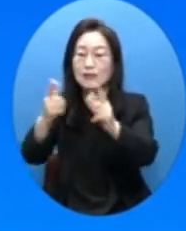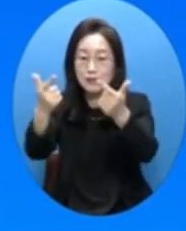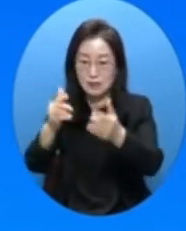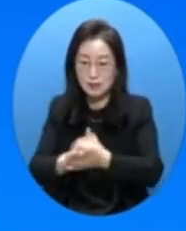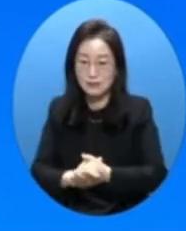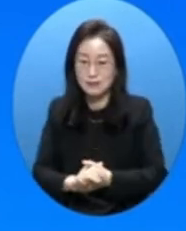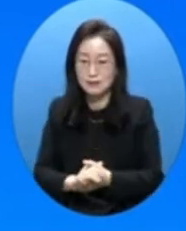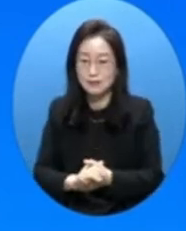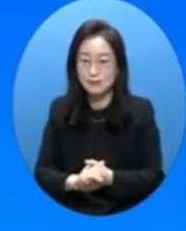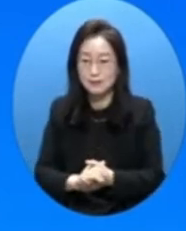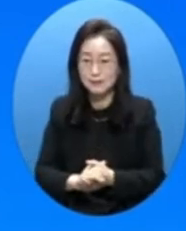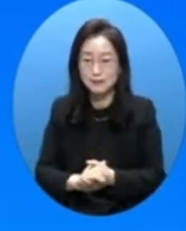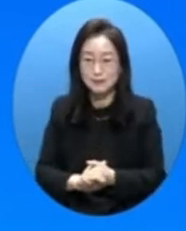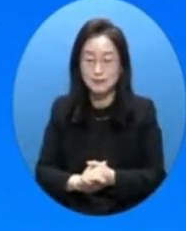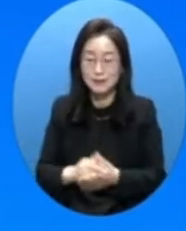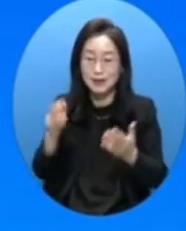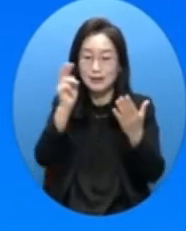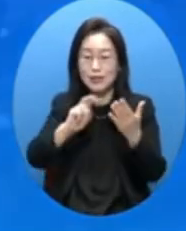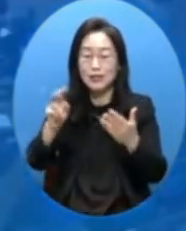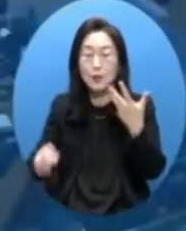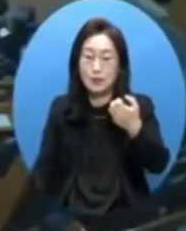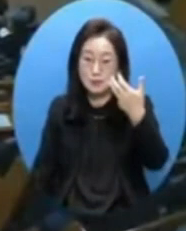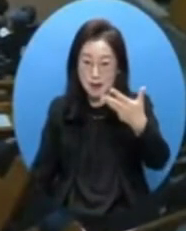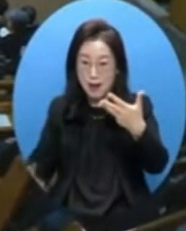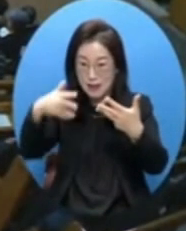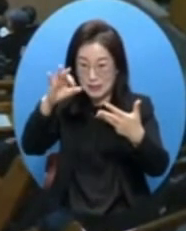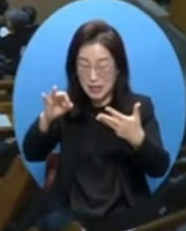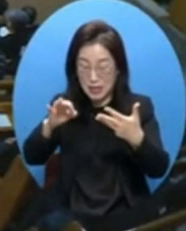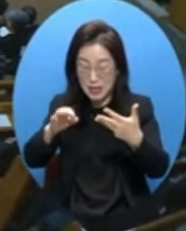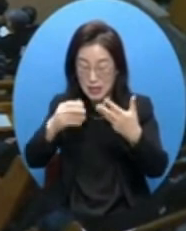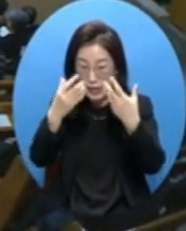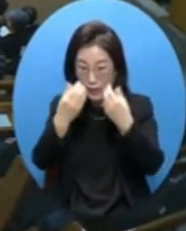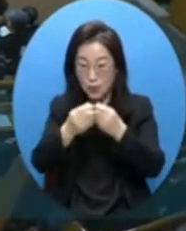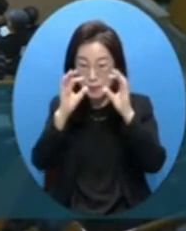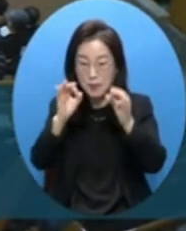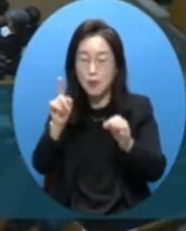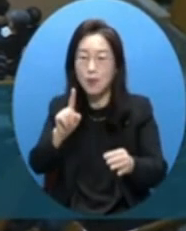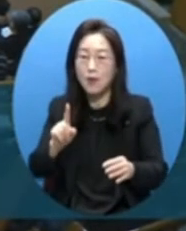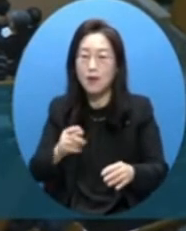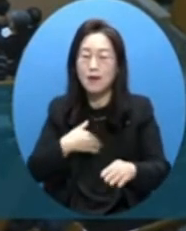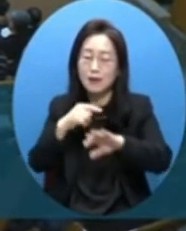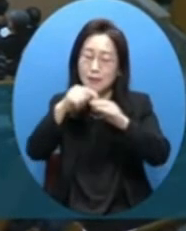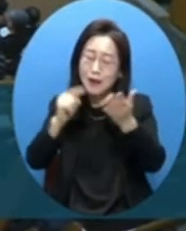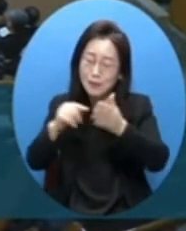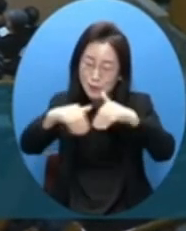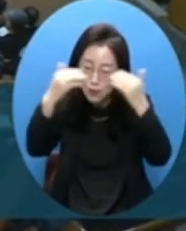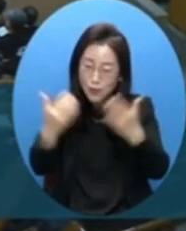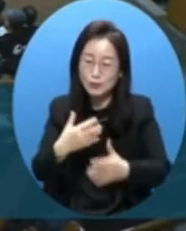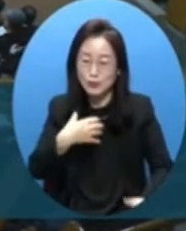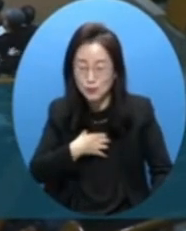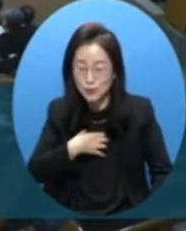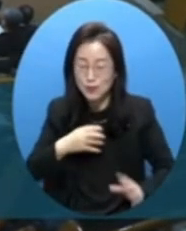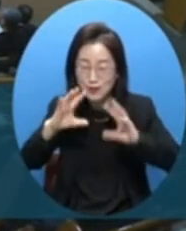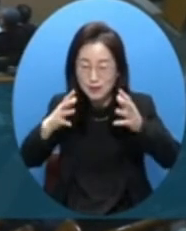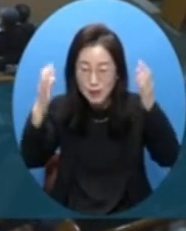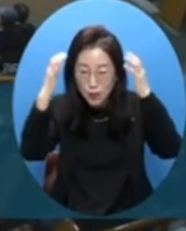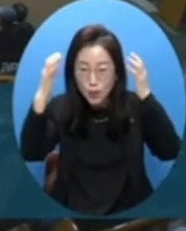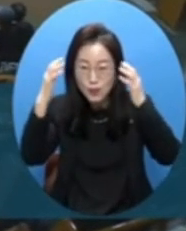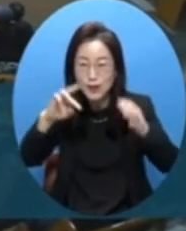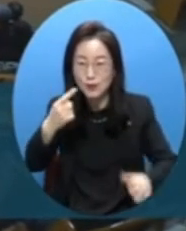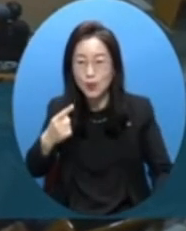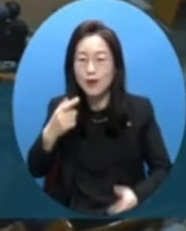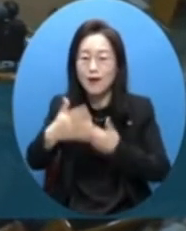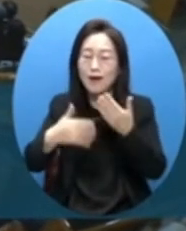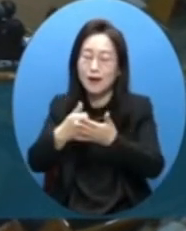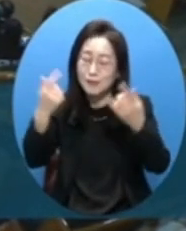아니하리라. 찬송가 88장 이와 같은 가사가 있습니다. 2절에 내 맘의 모든 염려 이 세상 고락도 주님 항상